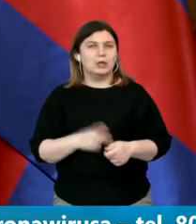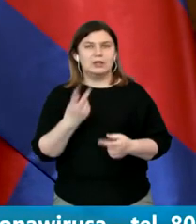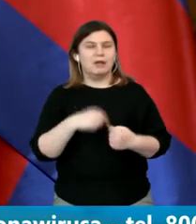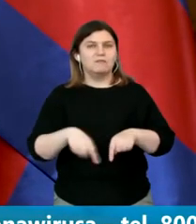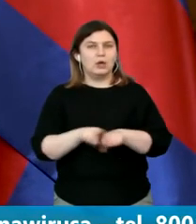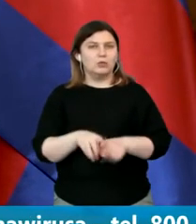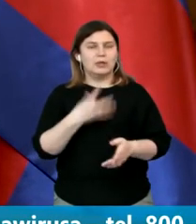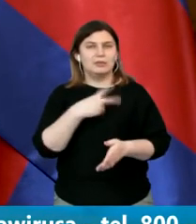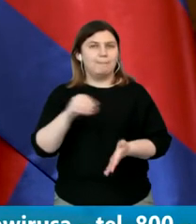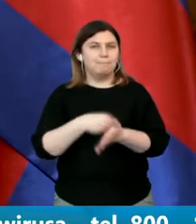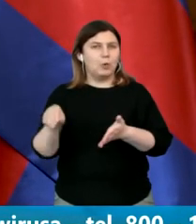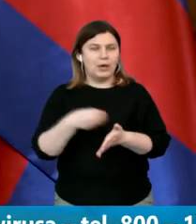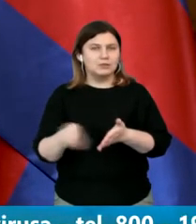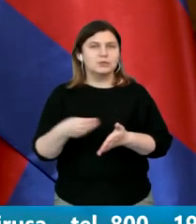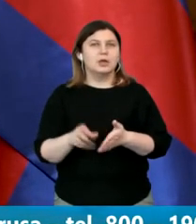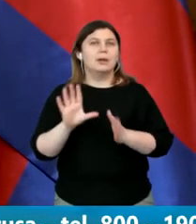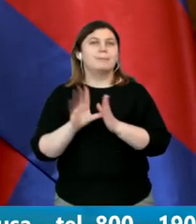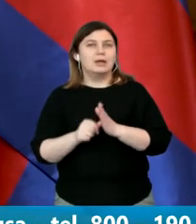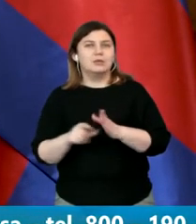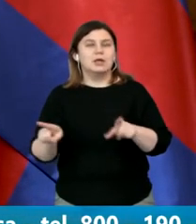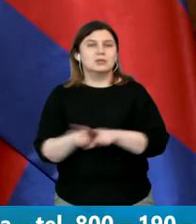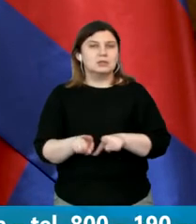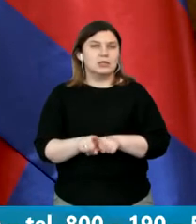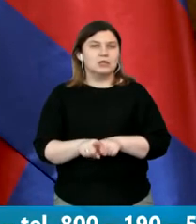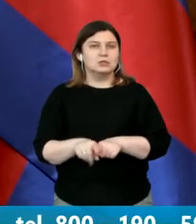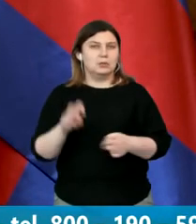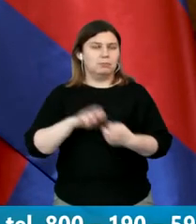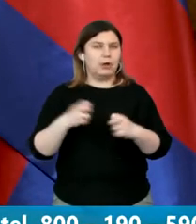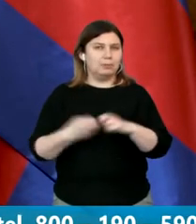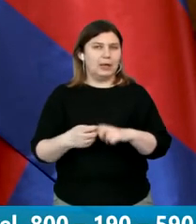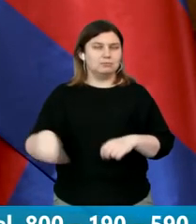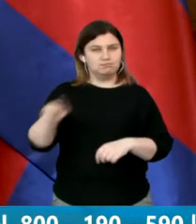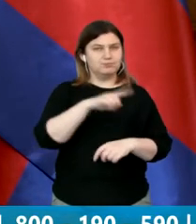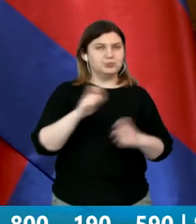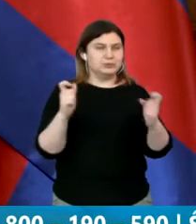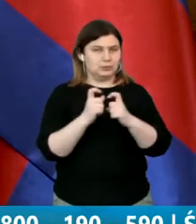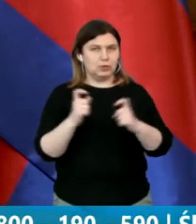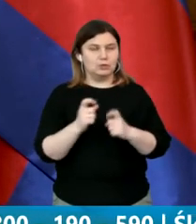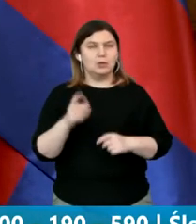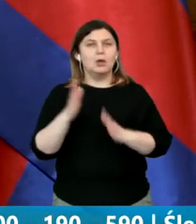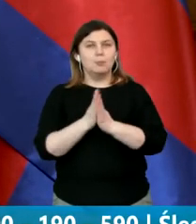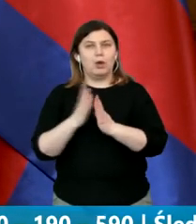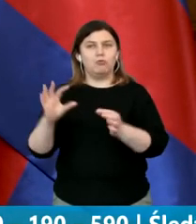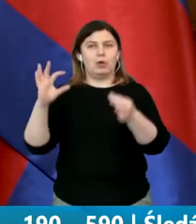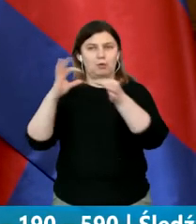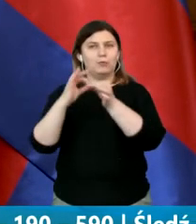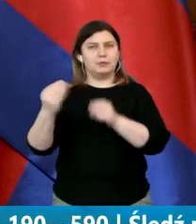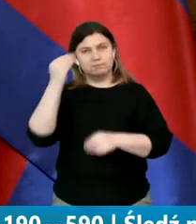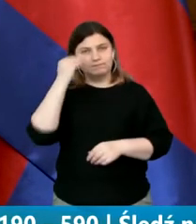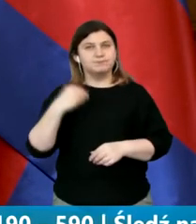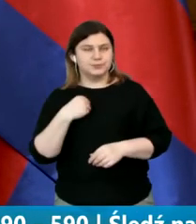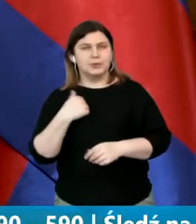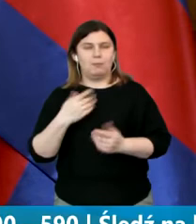swoich obowiązków, nie tylko wobec miasta, ale także są uciążliwi dla sąsiadów, więc pochylimy się, proszę o kontakt, postaram się Pani